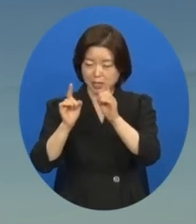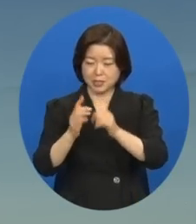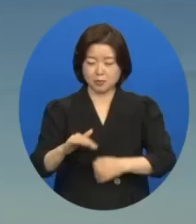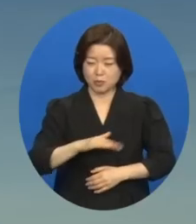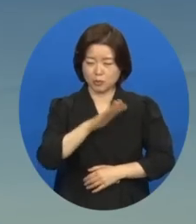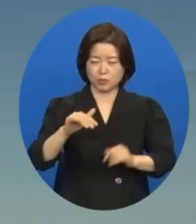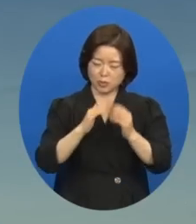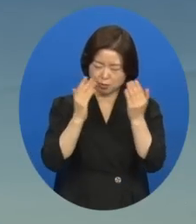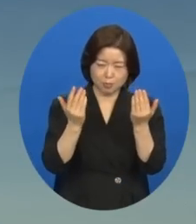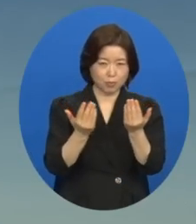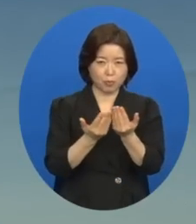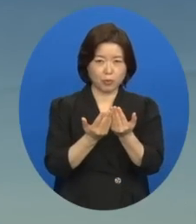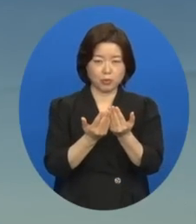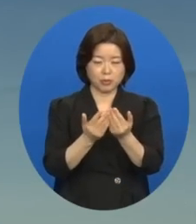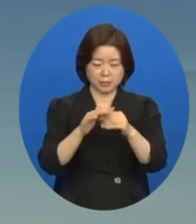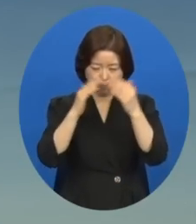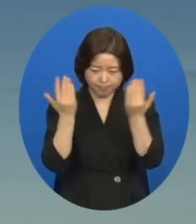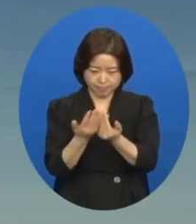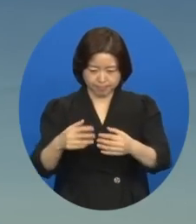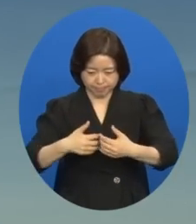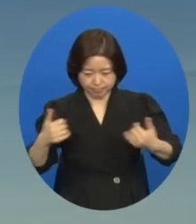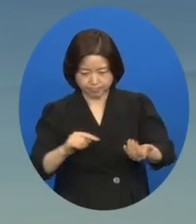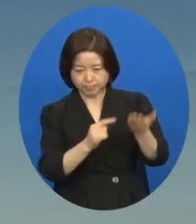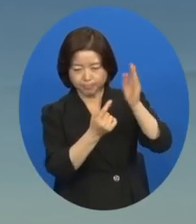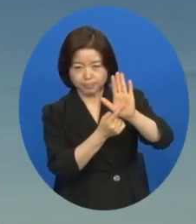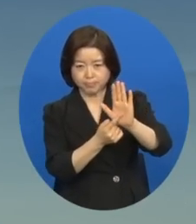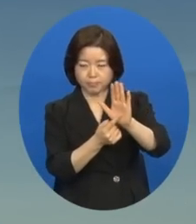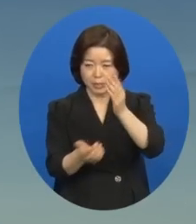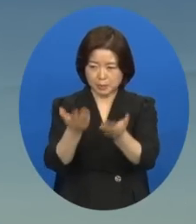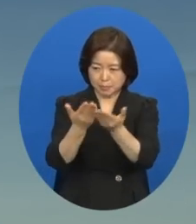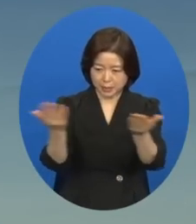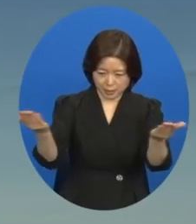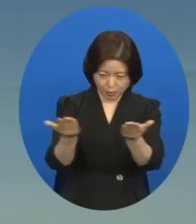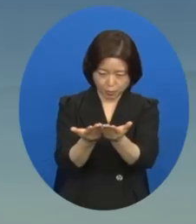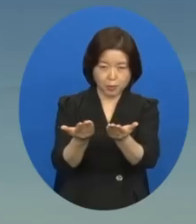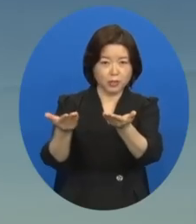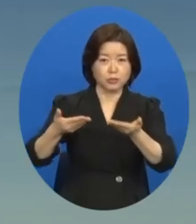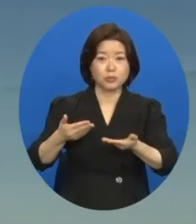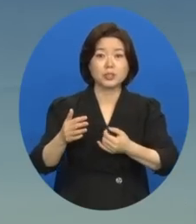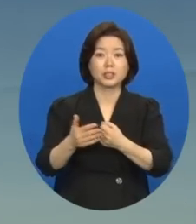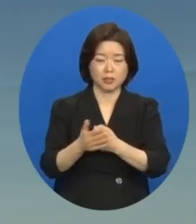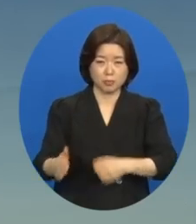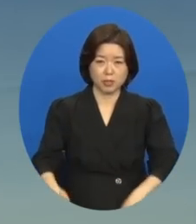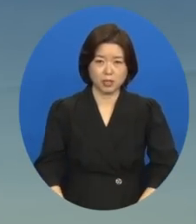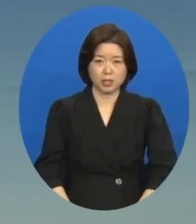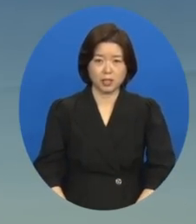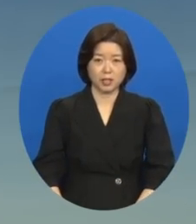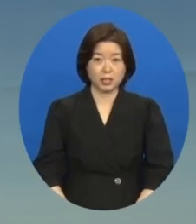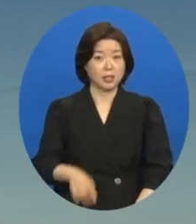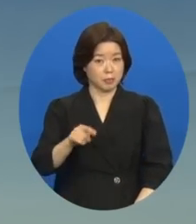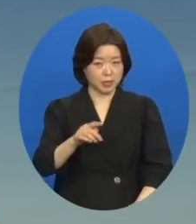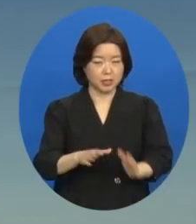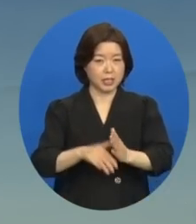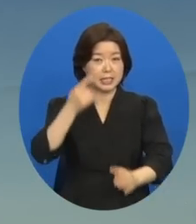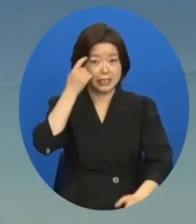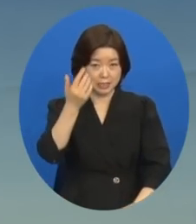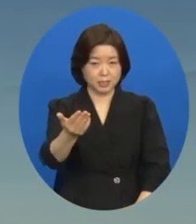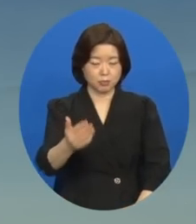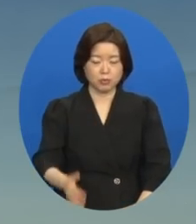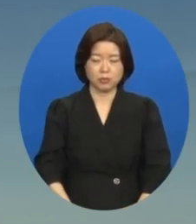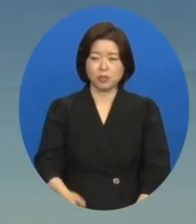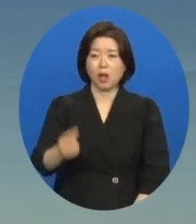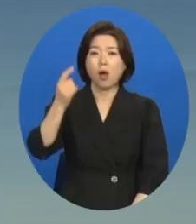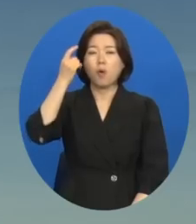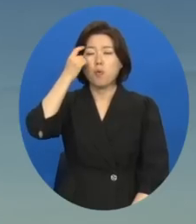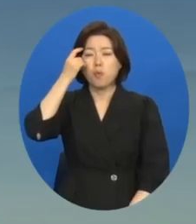우리의 모든 것을 다 드러내고 판단하시기 때문이에요. 그러면 질문이 있어요. 왜